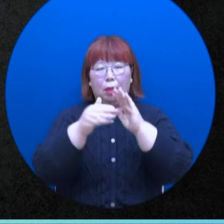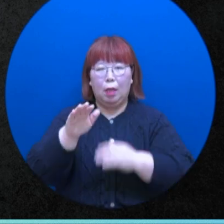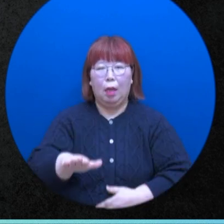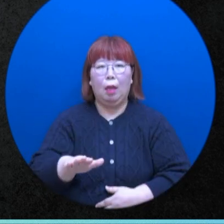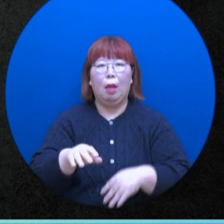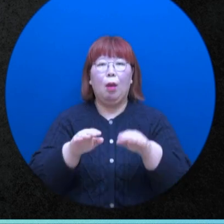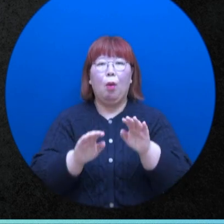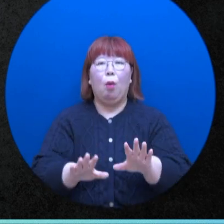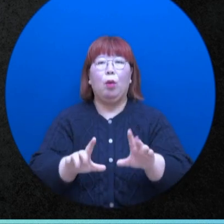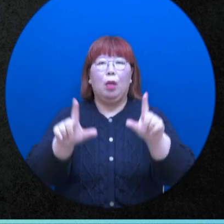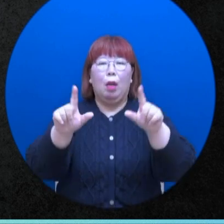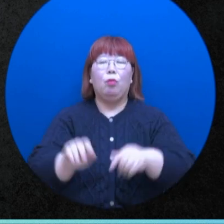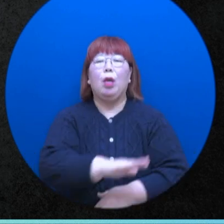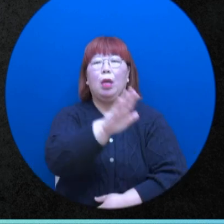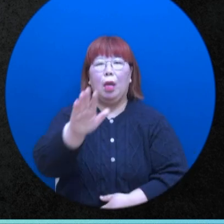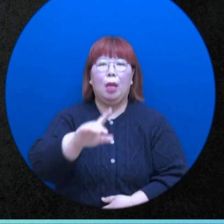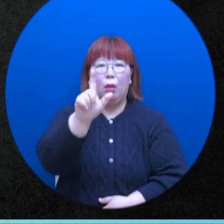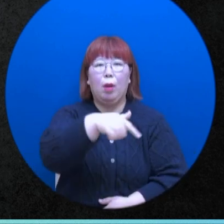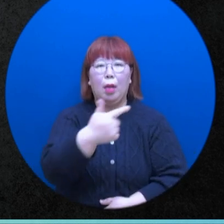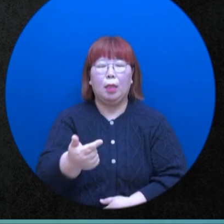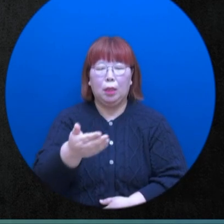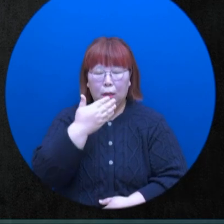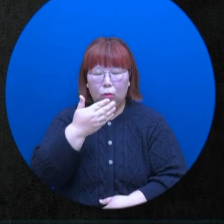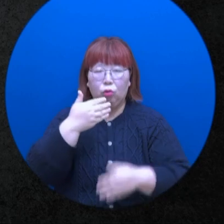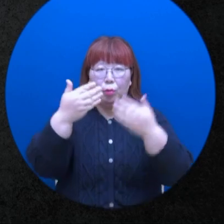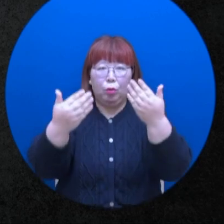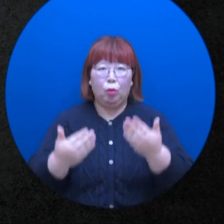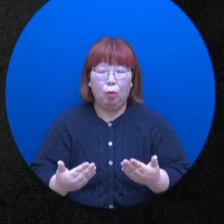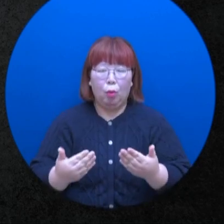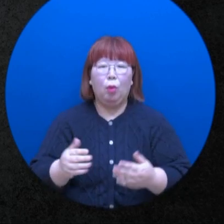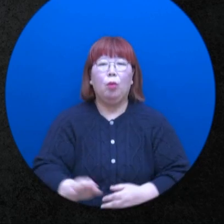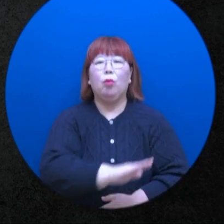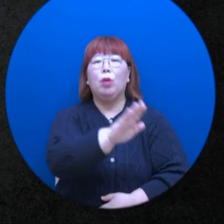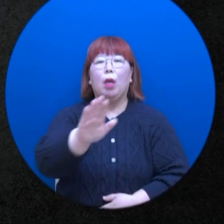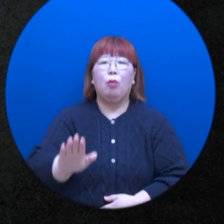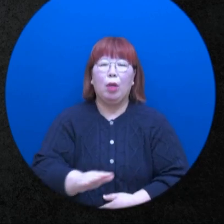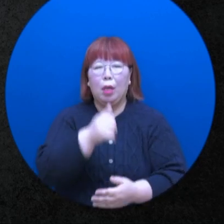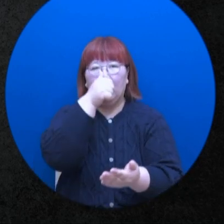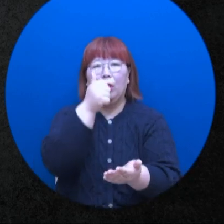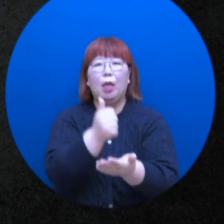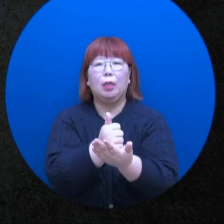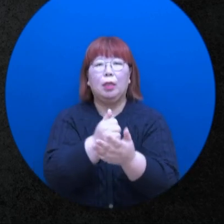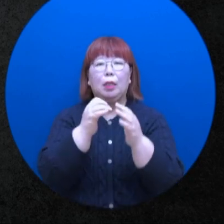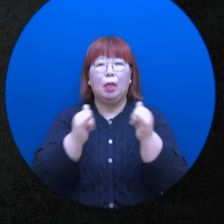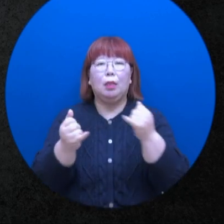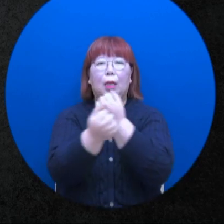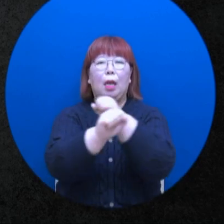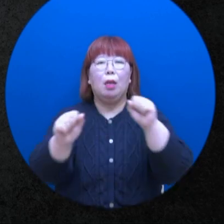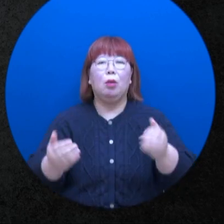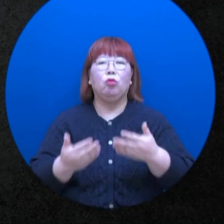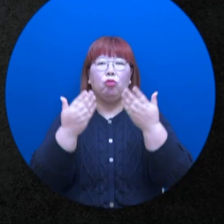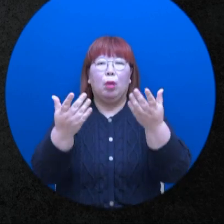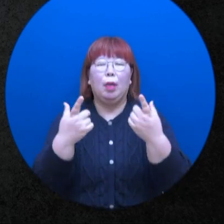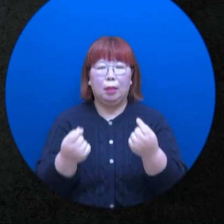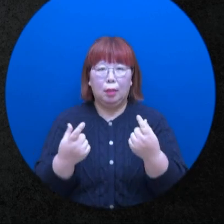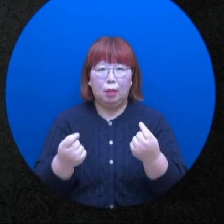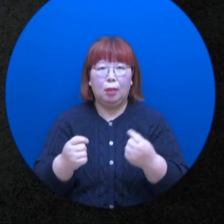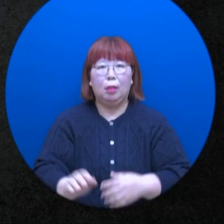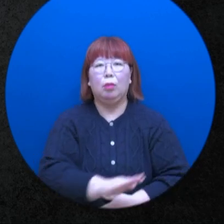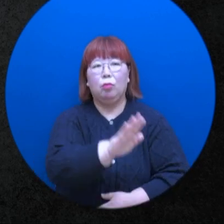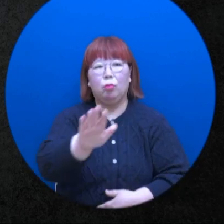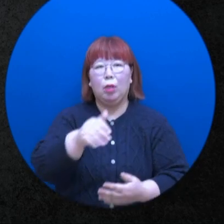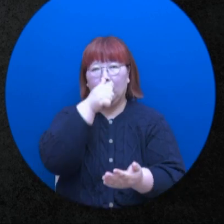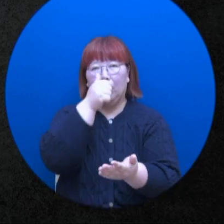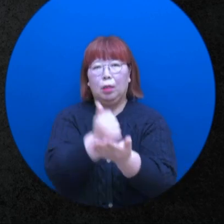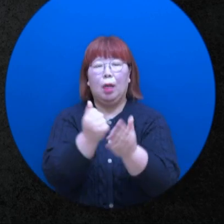이루어지이다. 오늘날 우리에게 일용할 양식을 주옵시고 우리가 우리에게 죄 지은 자를 사하여 준 것 같이